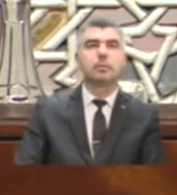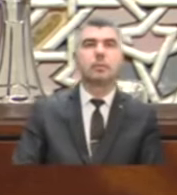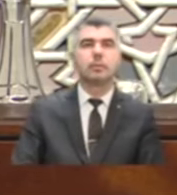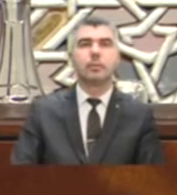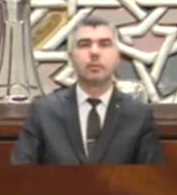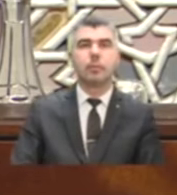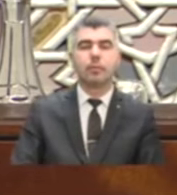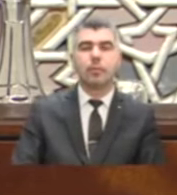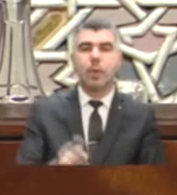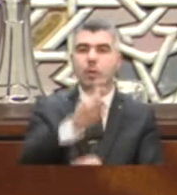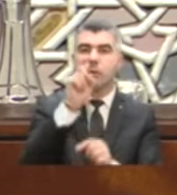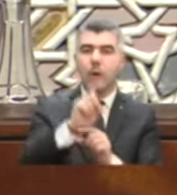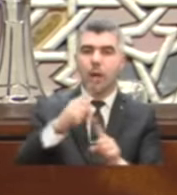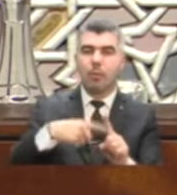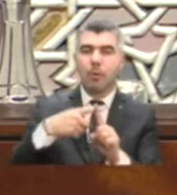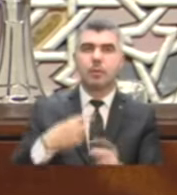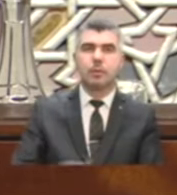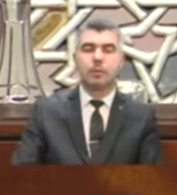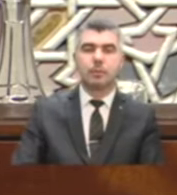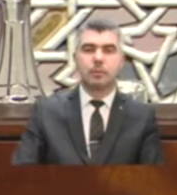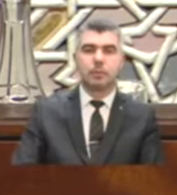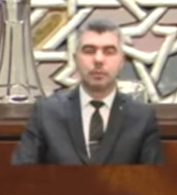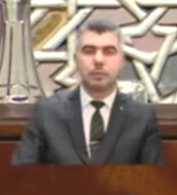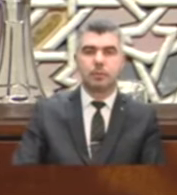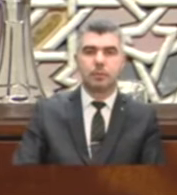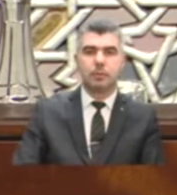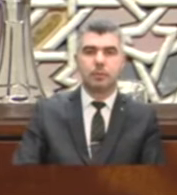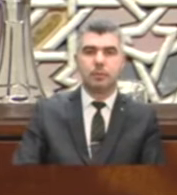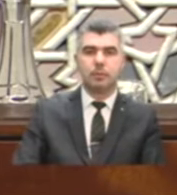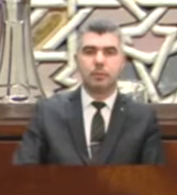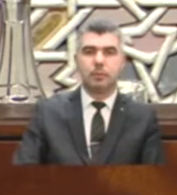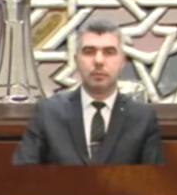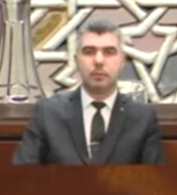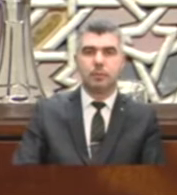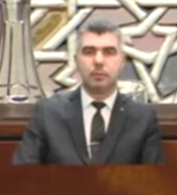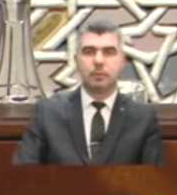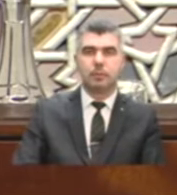هناك تعقيبات اضافيه؟ تفضلي السيده النائبه المحترم.